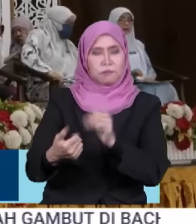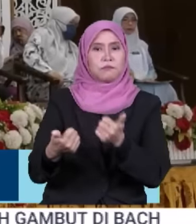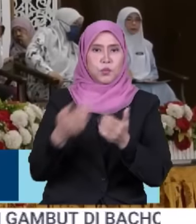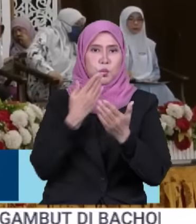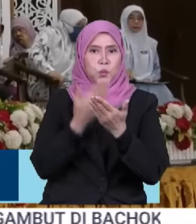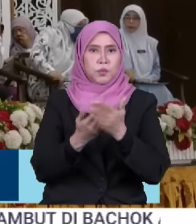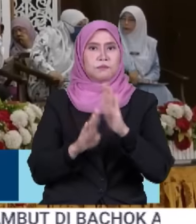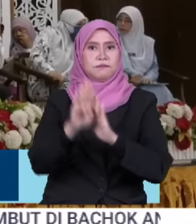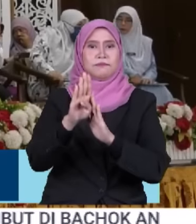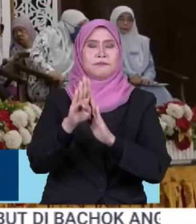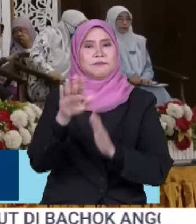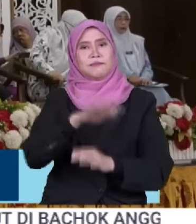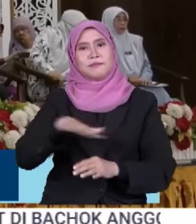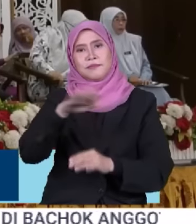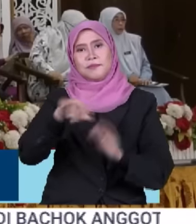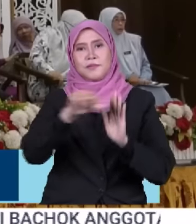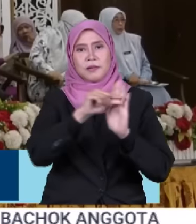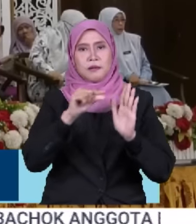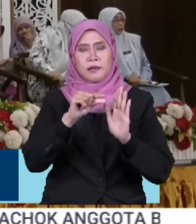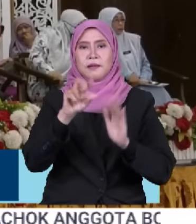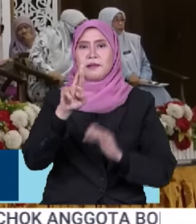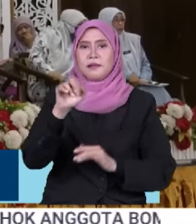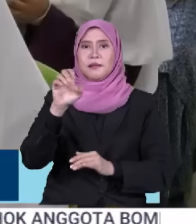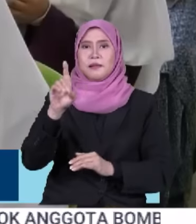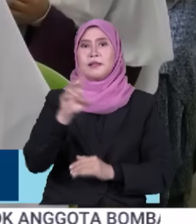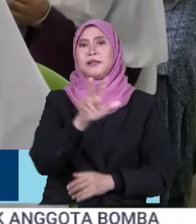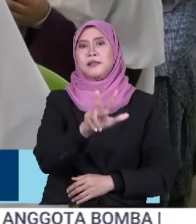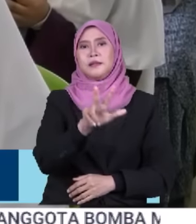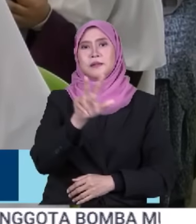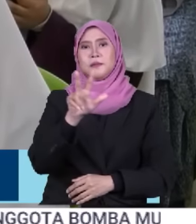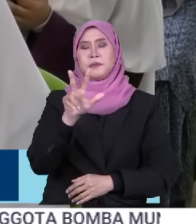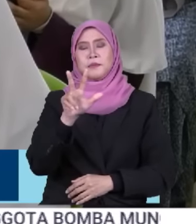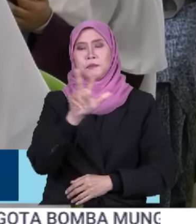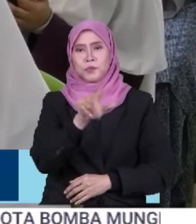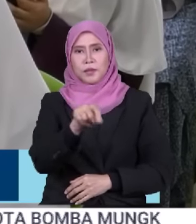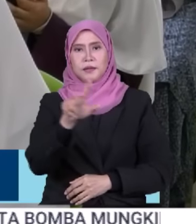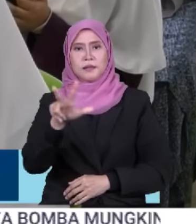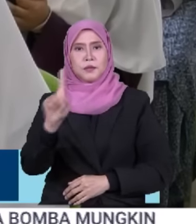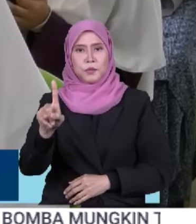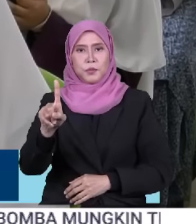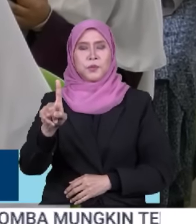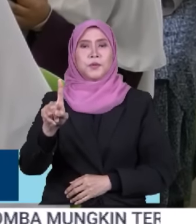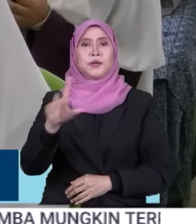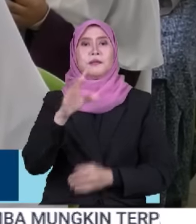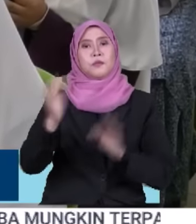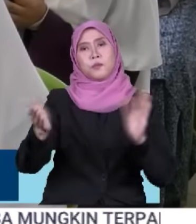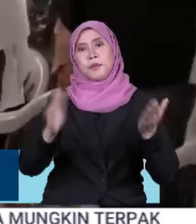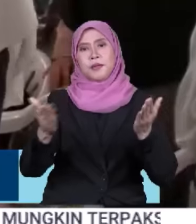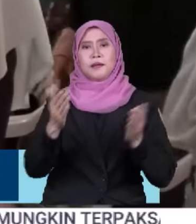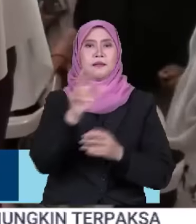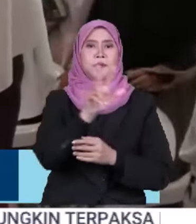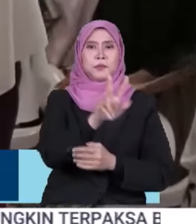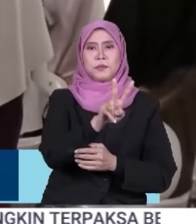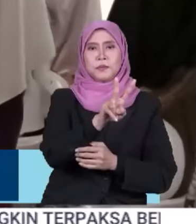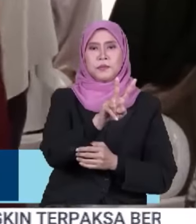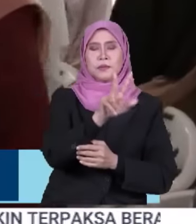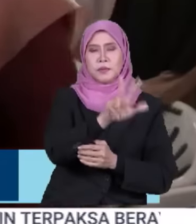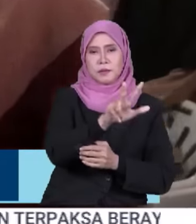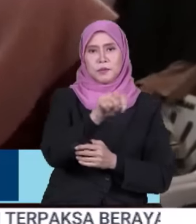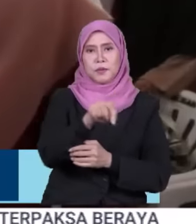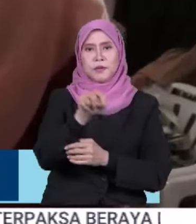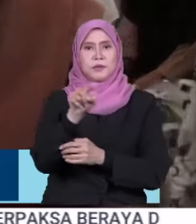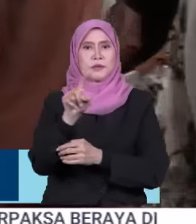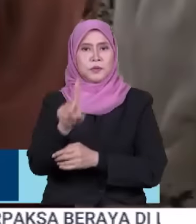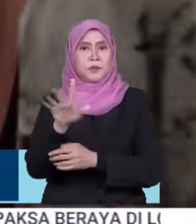peningkatan dengan grade purata nasional adalah 3.13 berbanding pada 2021 iaitu 3.15.